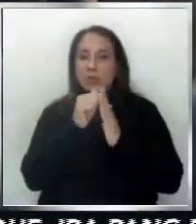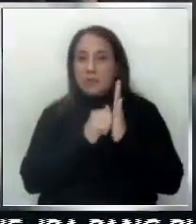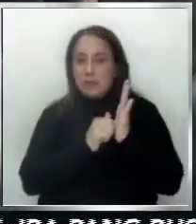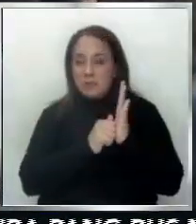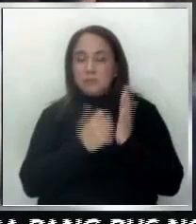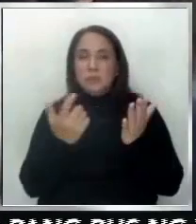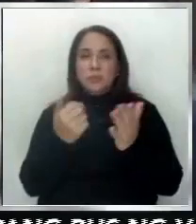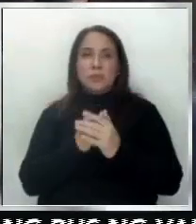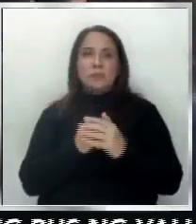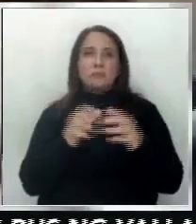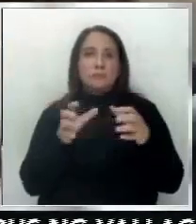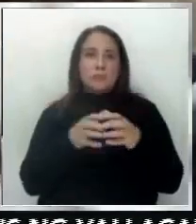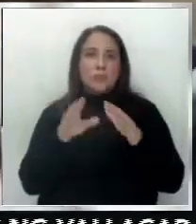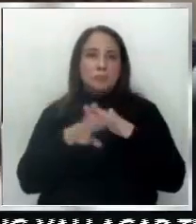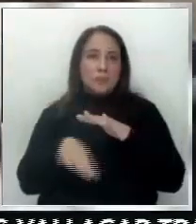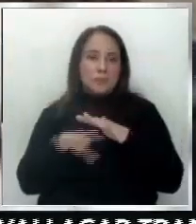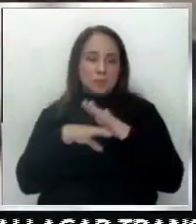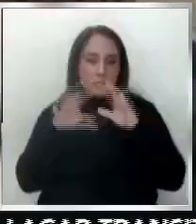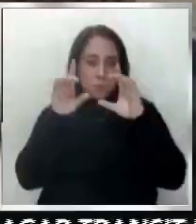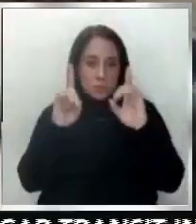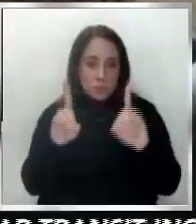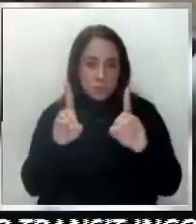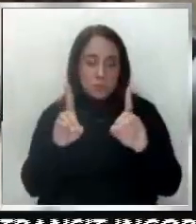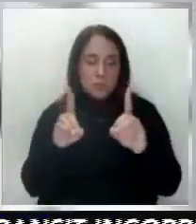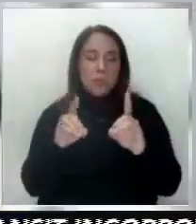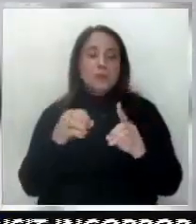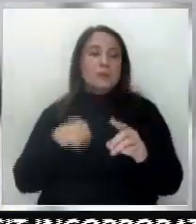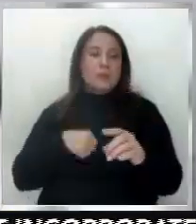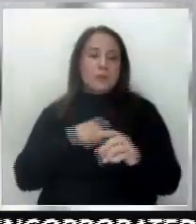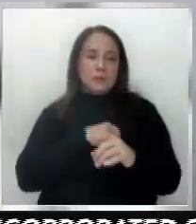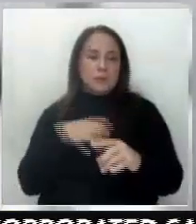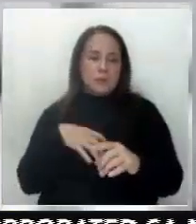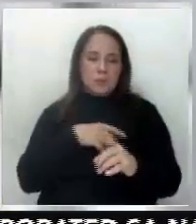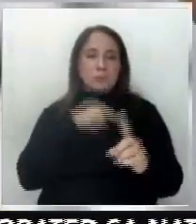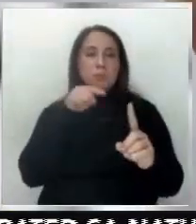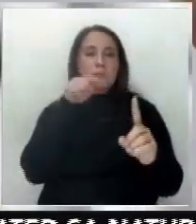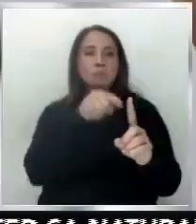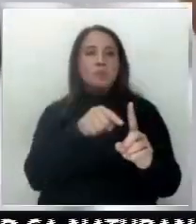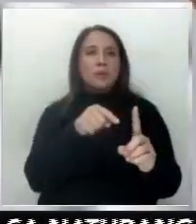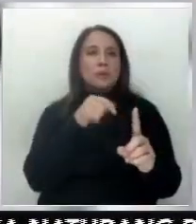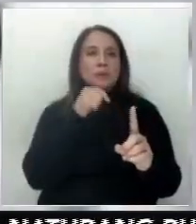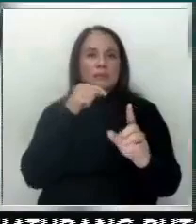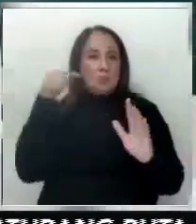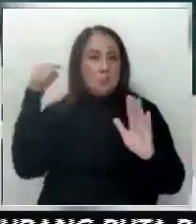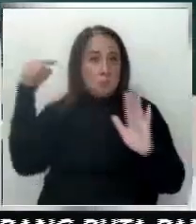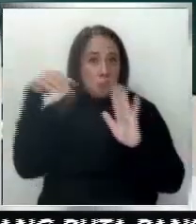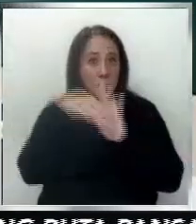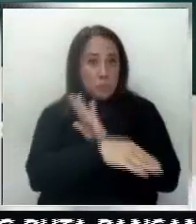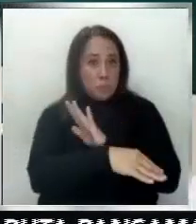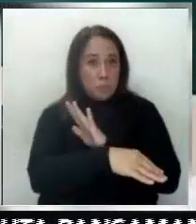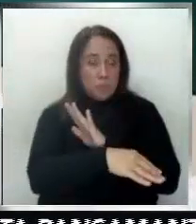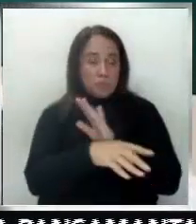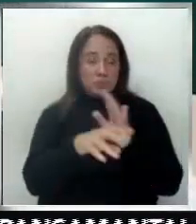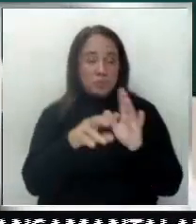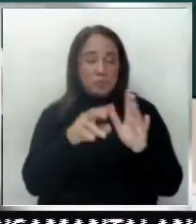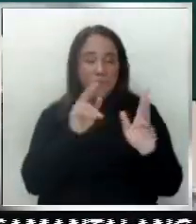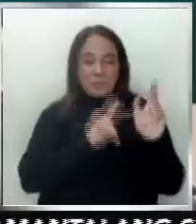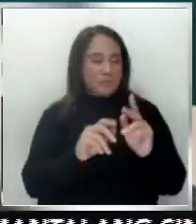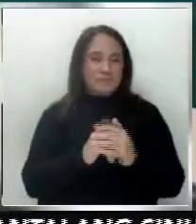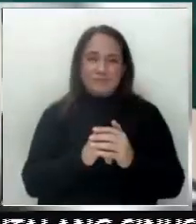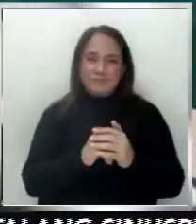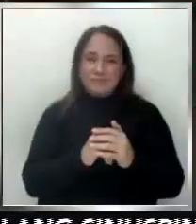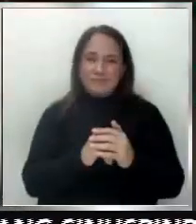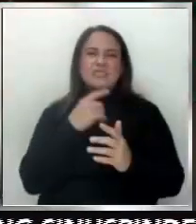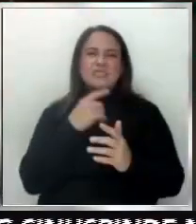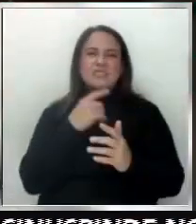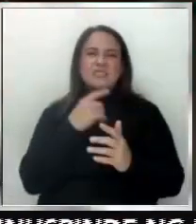Committee on Basic Education, Senado at Kamara naman, ipinuntong hindi sumansad ang performance ng bansa sa kabila ng pinakamahabang lockdown